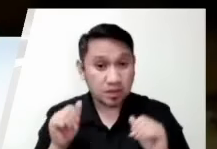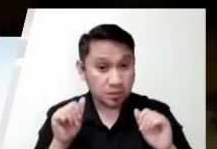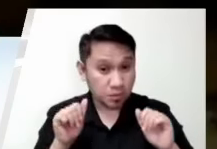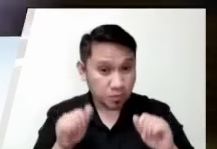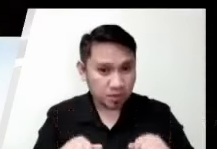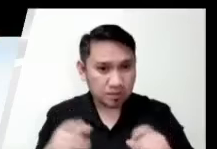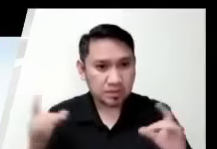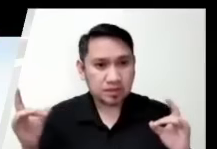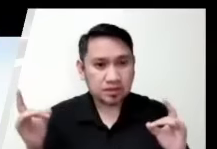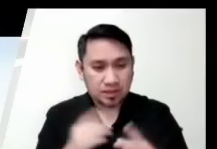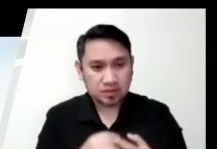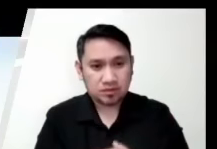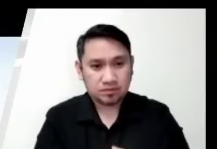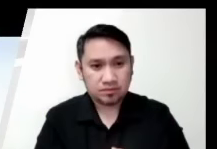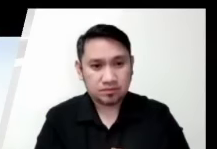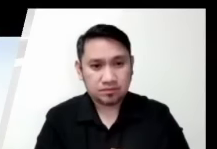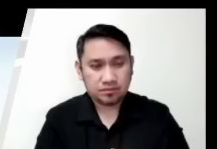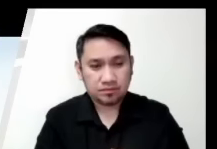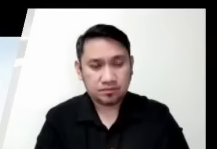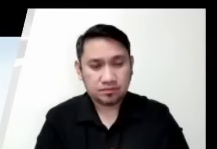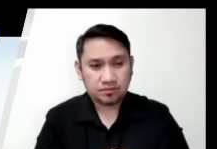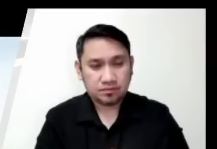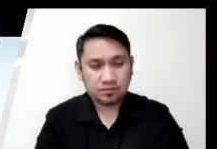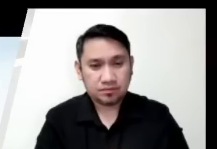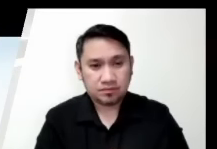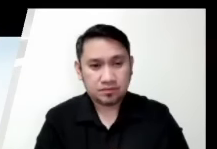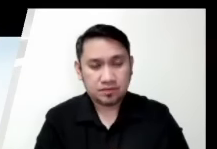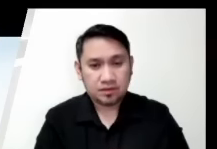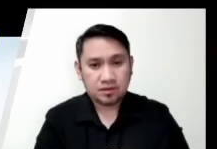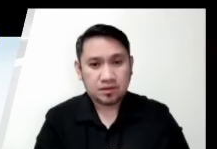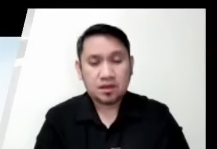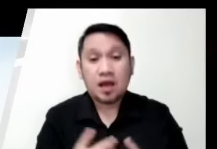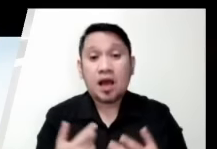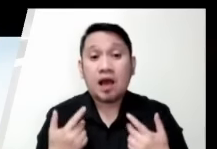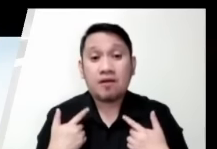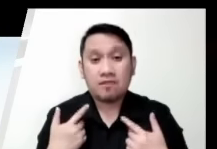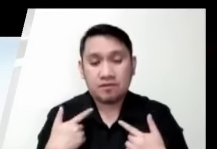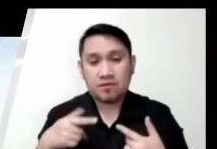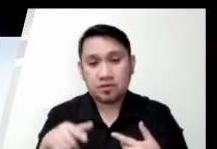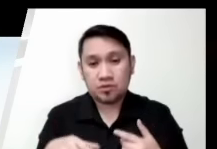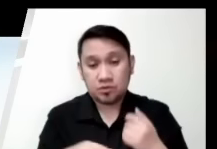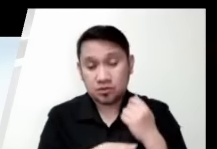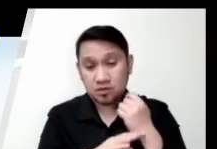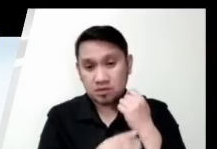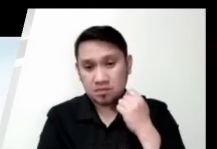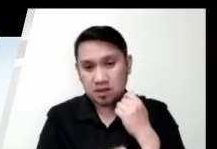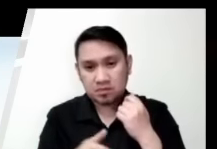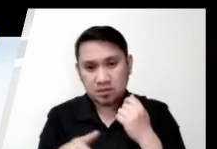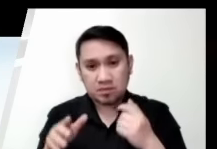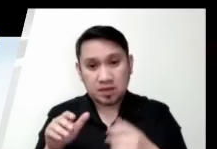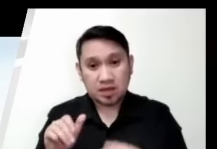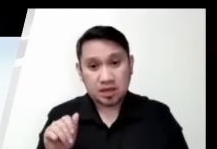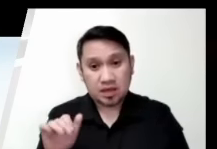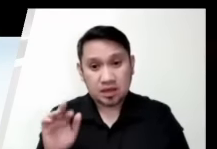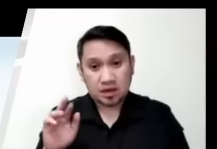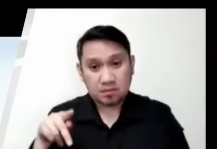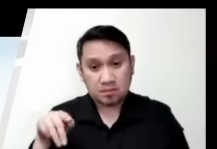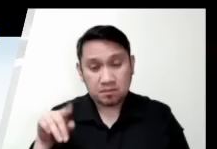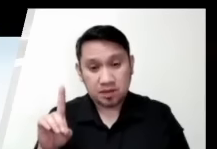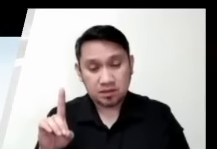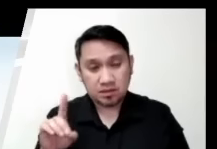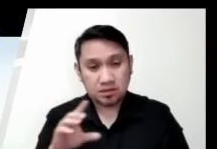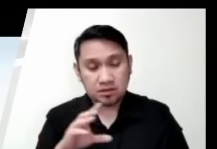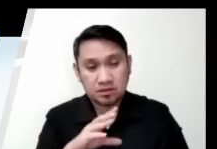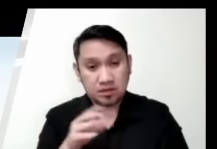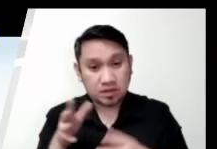kanya may air tag kasi doun eh nadon Sa bag iniwan niya eh Tapos yung yung